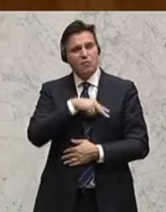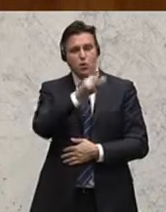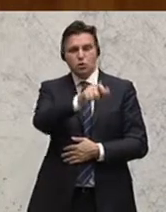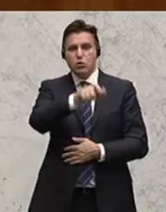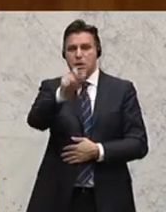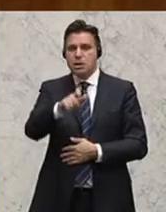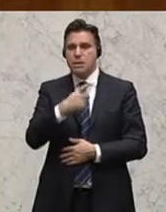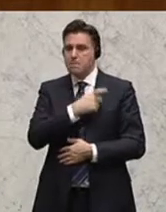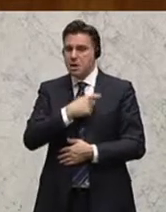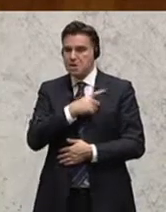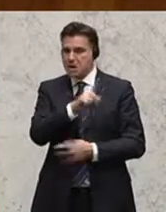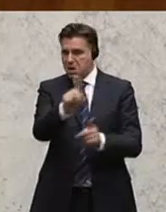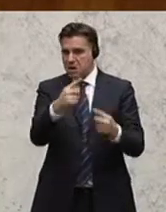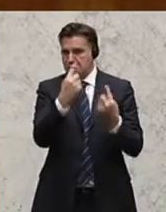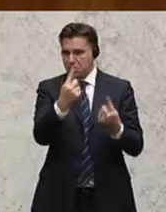sind?